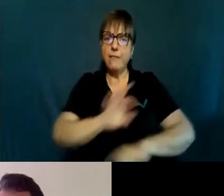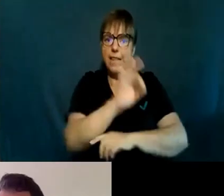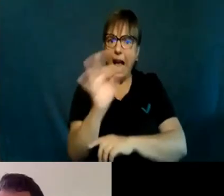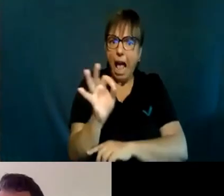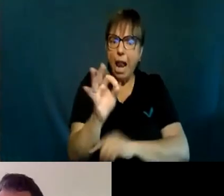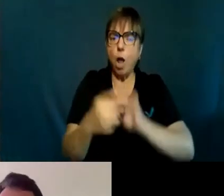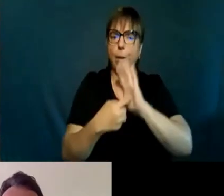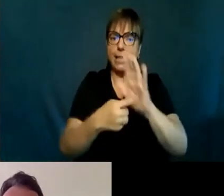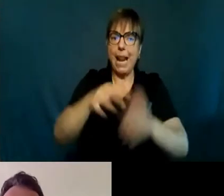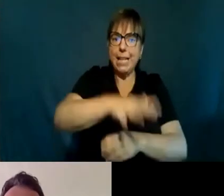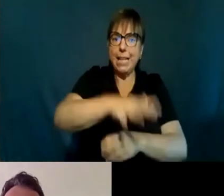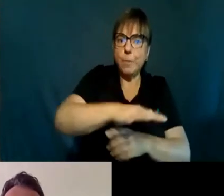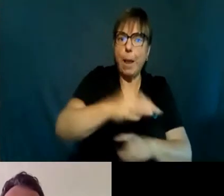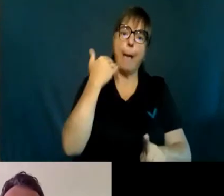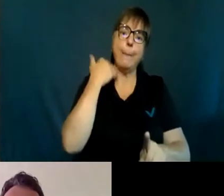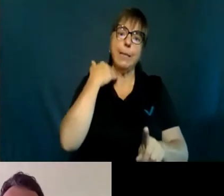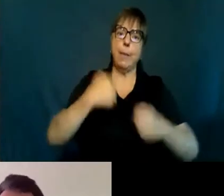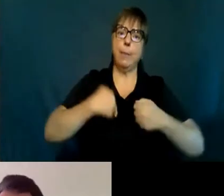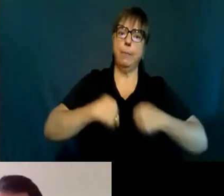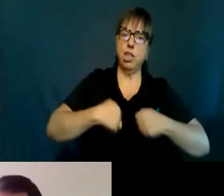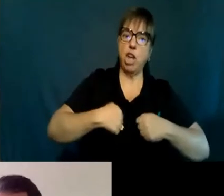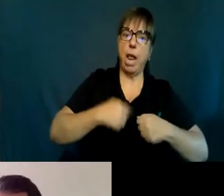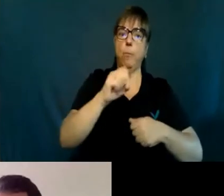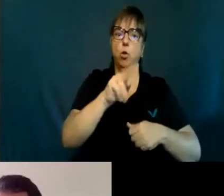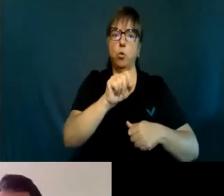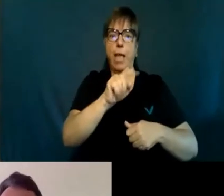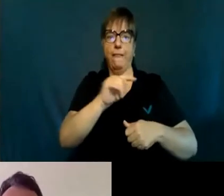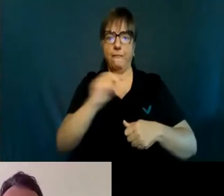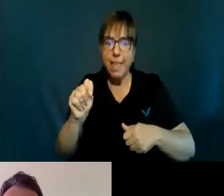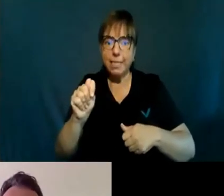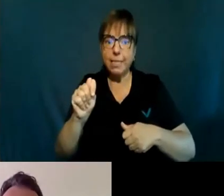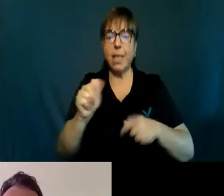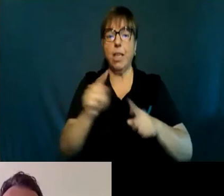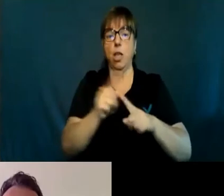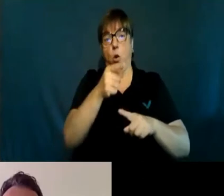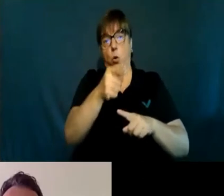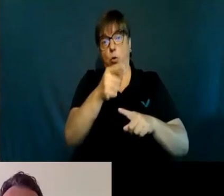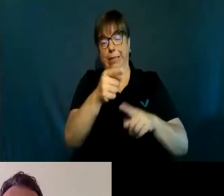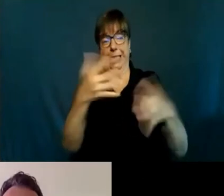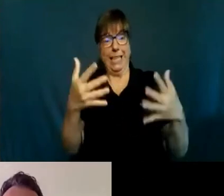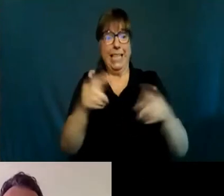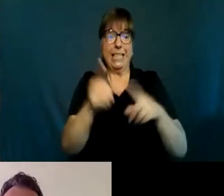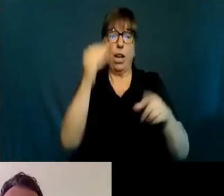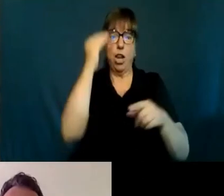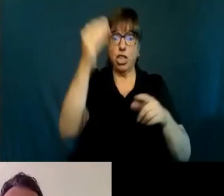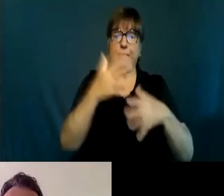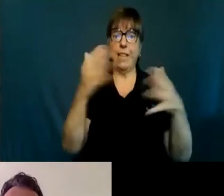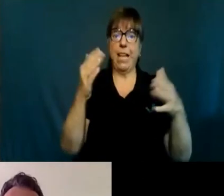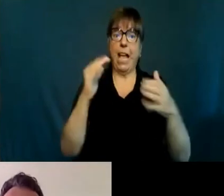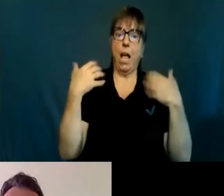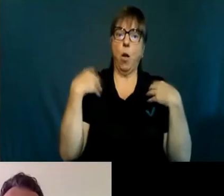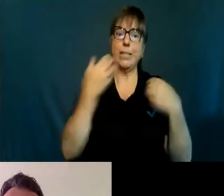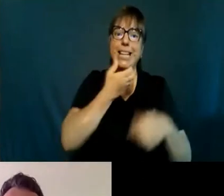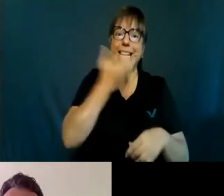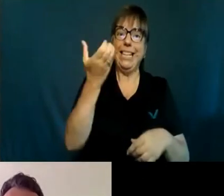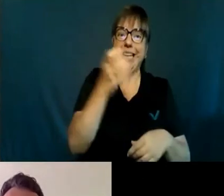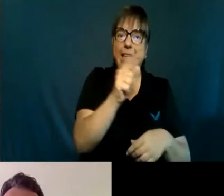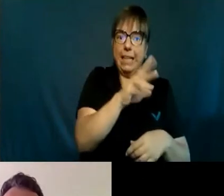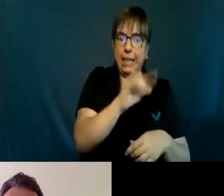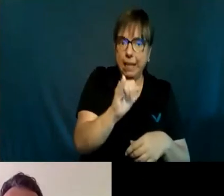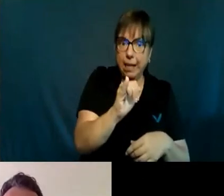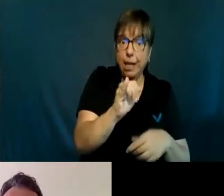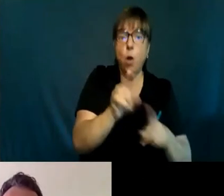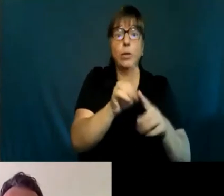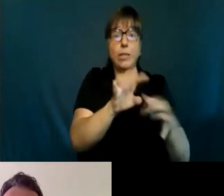circonscription WTB James Nunavik-Yayou, ancien vice-chef du Grand Conseil des Cris et ensuite leur directeur des relations avec